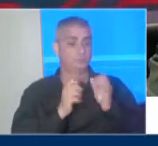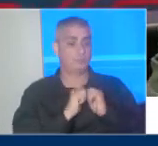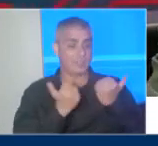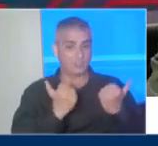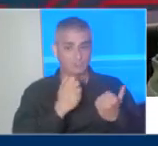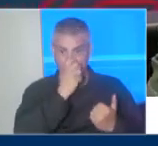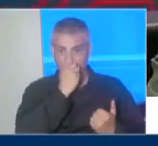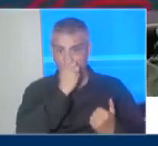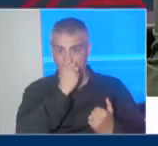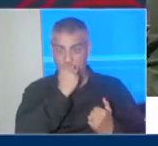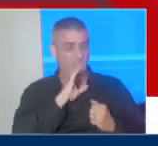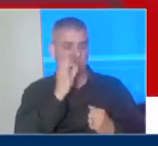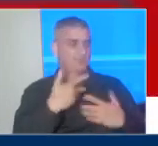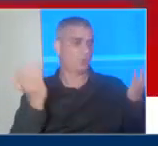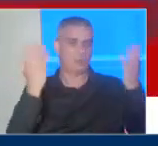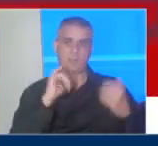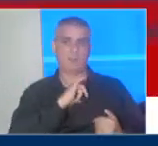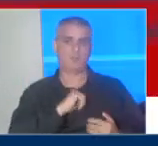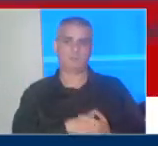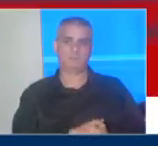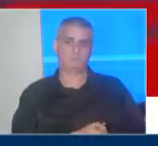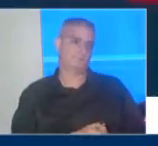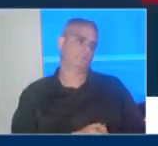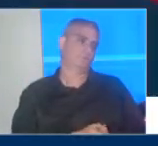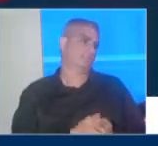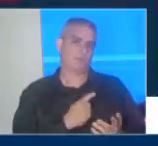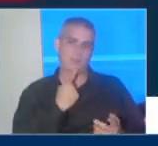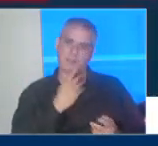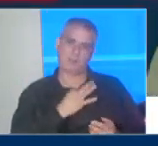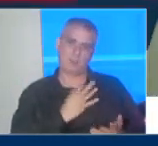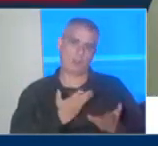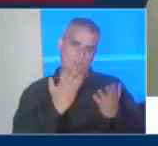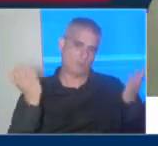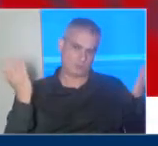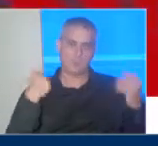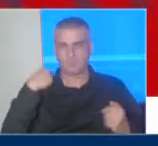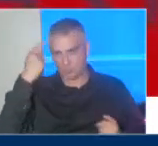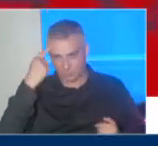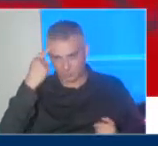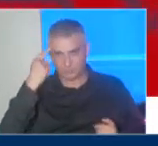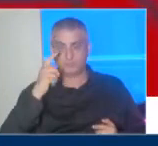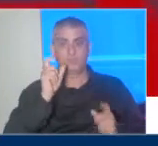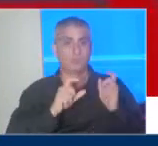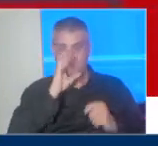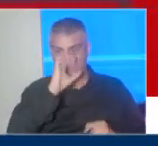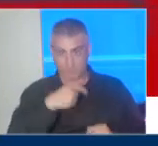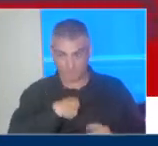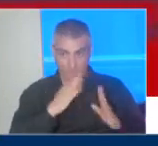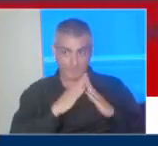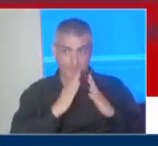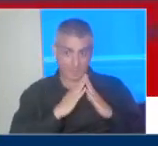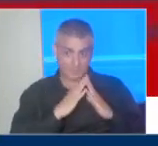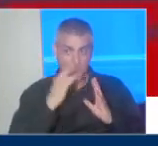גירושים אין להם שום טוב, סיכוי? אני, למה זה לא מעניין אף אחד? גדי, לא, אל תשלפי לי את הקורבנות שלך. אני יודעת שאנשים שצופים בנו